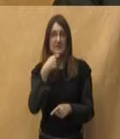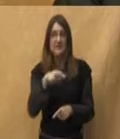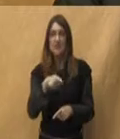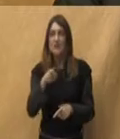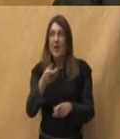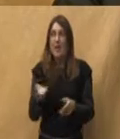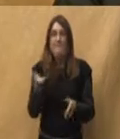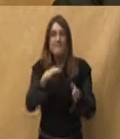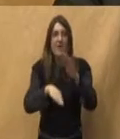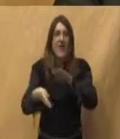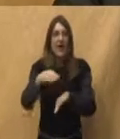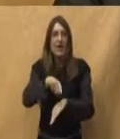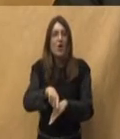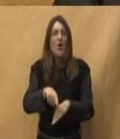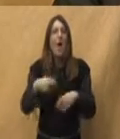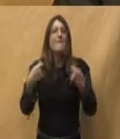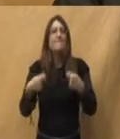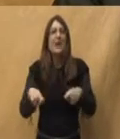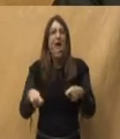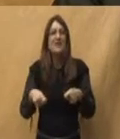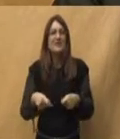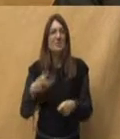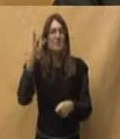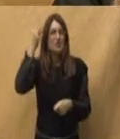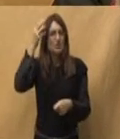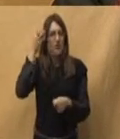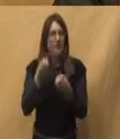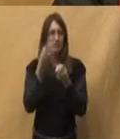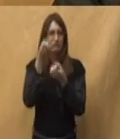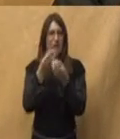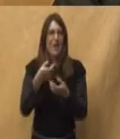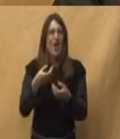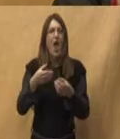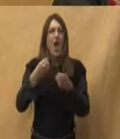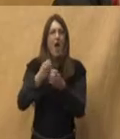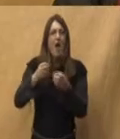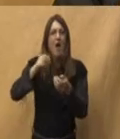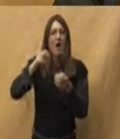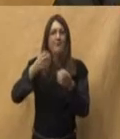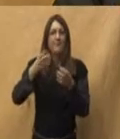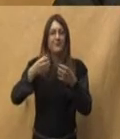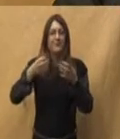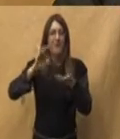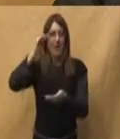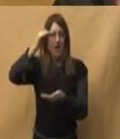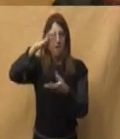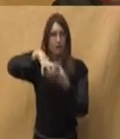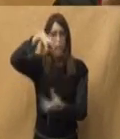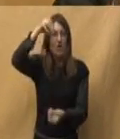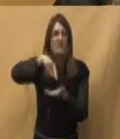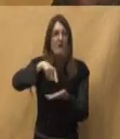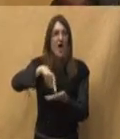se pakiraju u plastiku. Recimo, gazirani napici, boce, razne druge namirnice